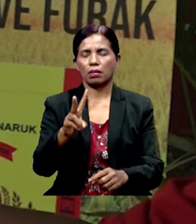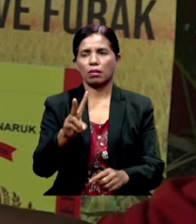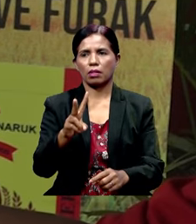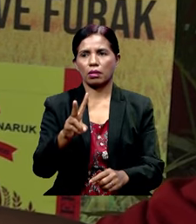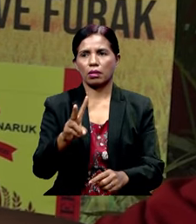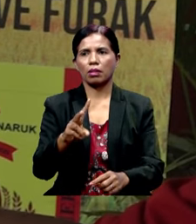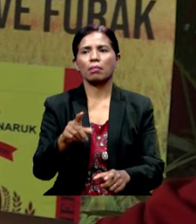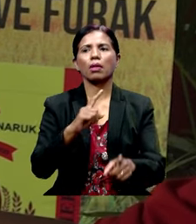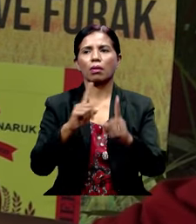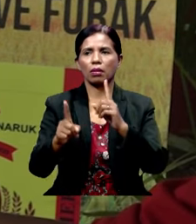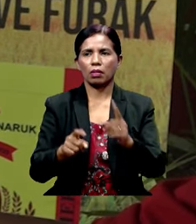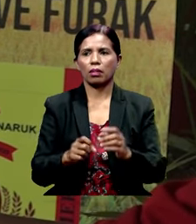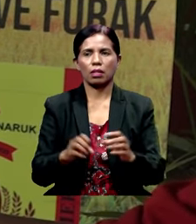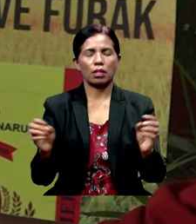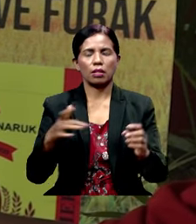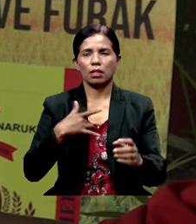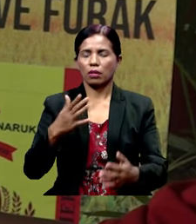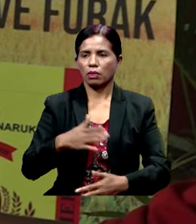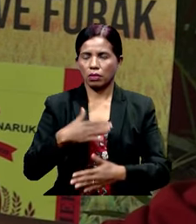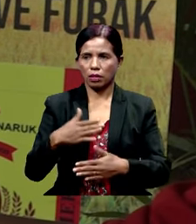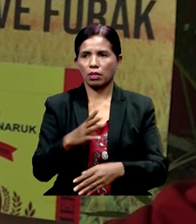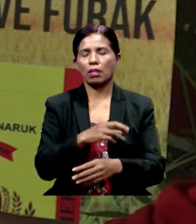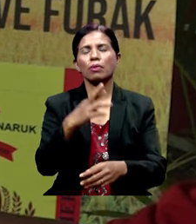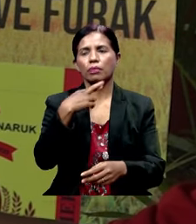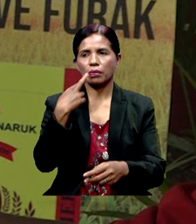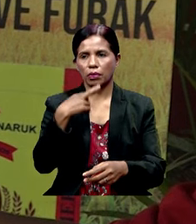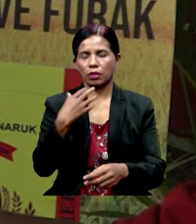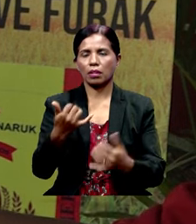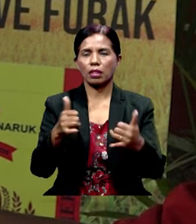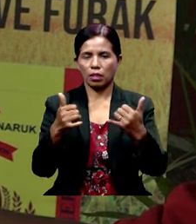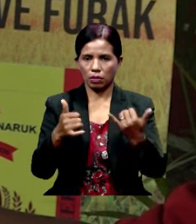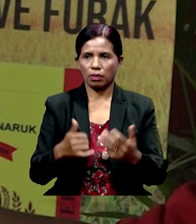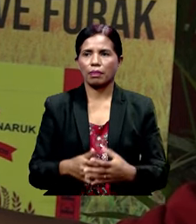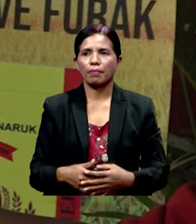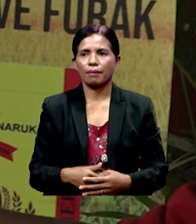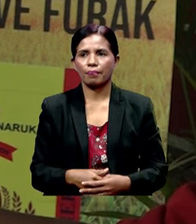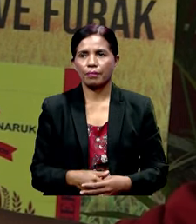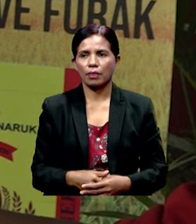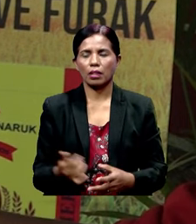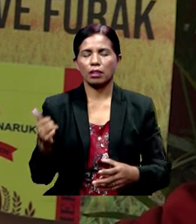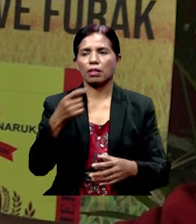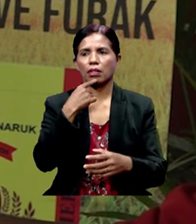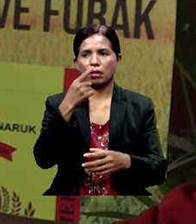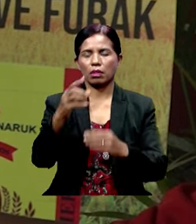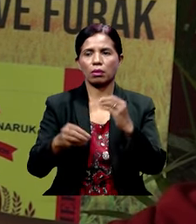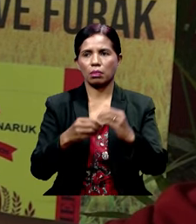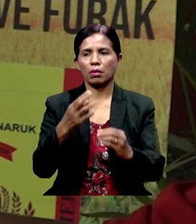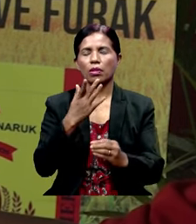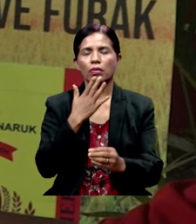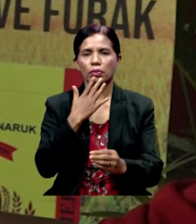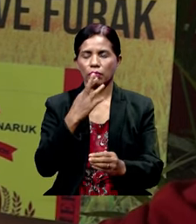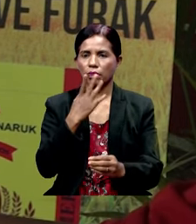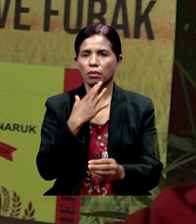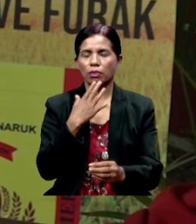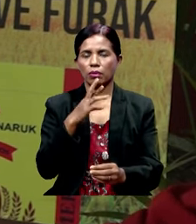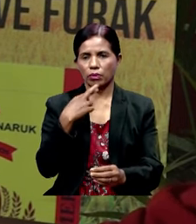mungkin bela kuliah kar dia nggak puas ho kondi sound force nih bema kinor jadi sih kestiona kono bawa force nih kor